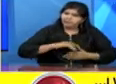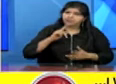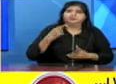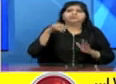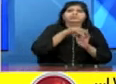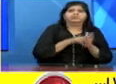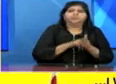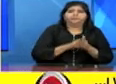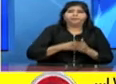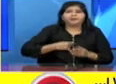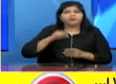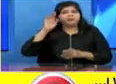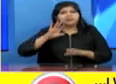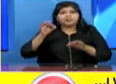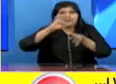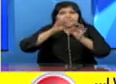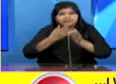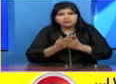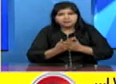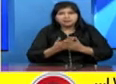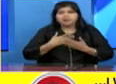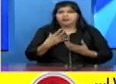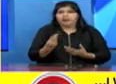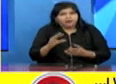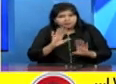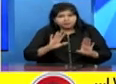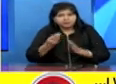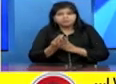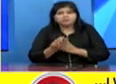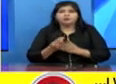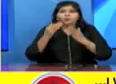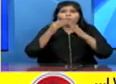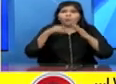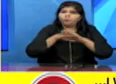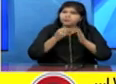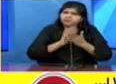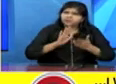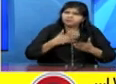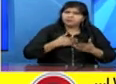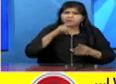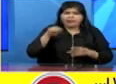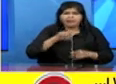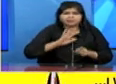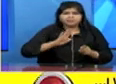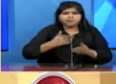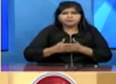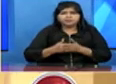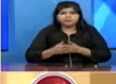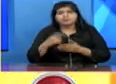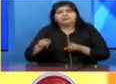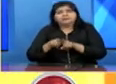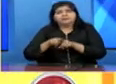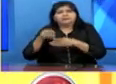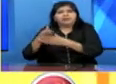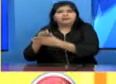ज़्यादातर लोग को बोलना चाहता हूँ कि टेस्ट करवाओ, क्वारंटीन मतलब डरना मत। होम क्वारंटीन भी मतलब वो कुछ स्टिग्मा नहीं होनी चाहिए उसके ऊपर। चलिए राम,